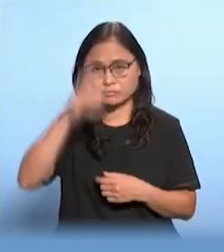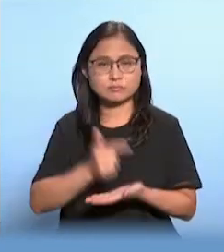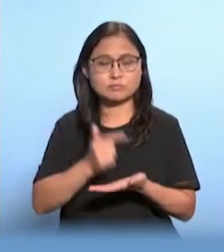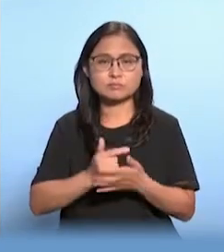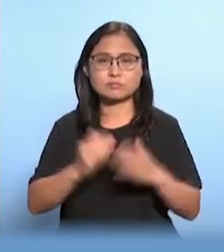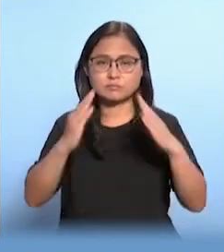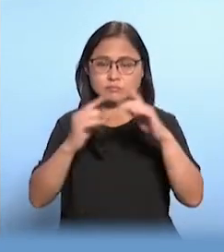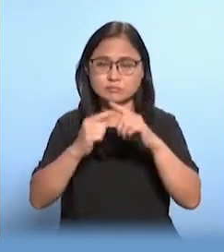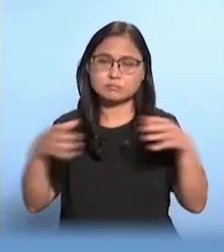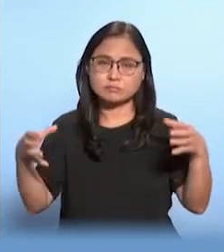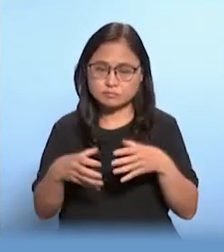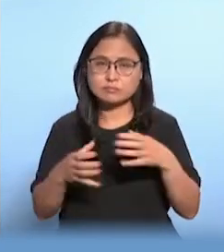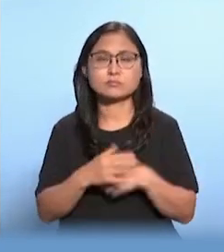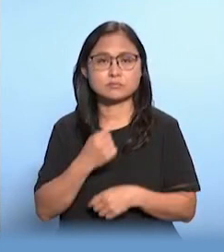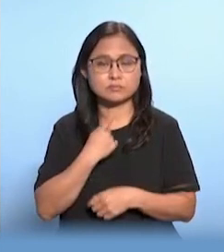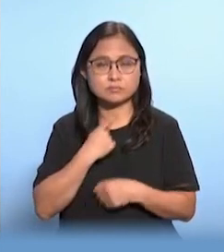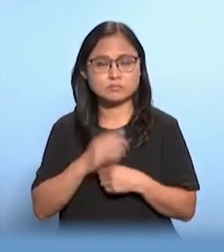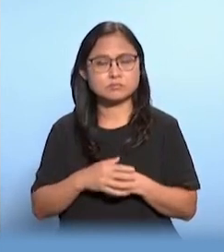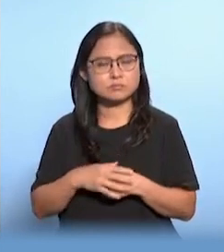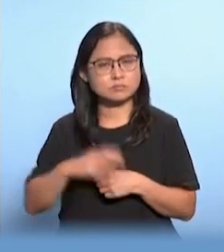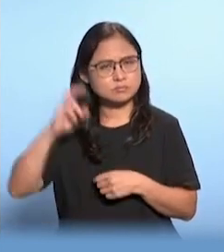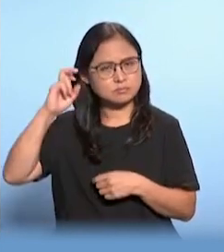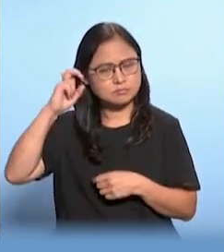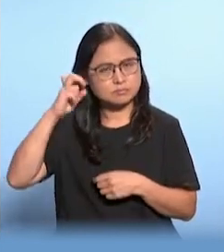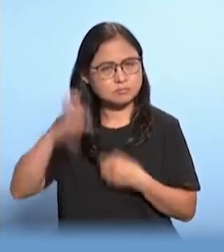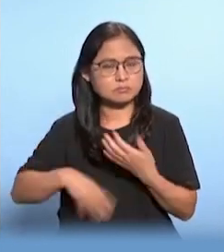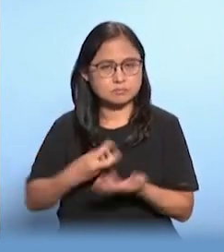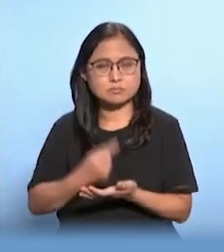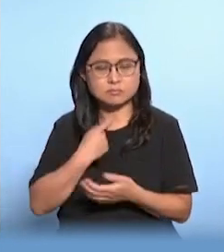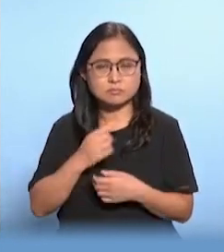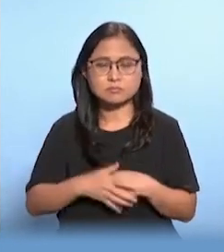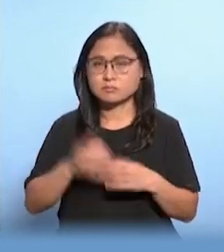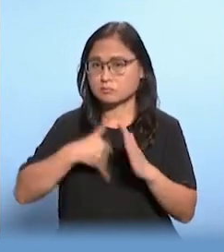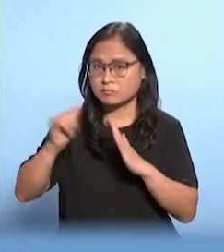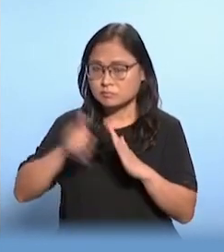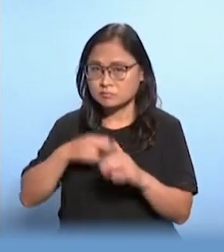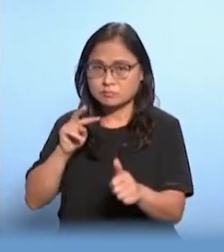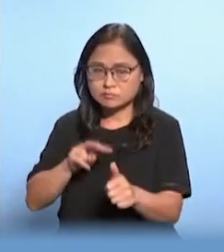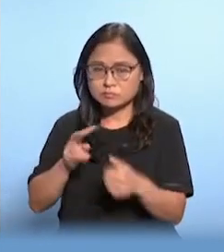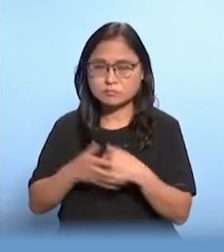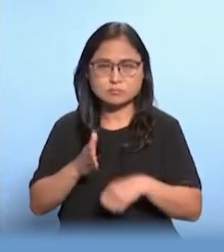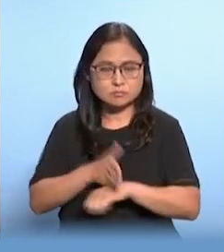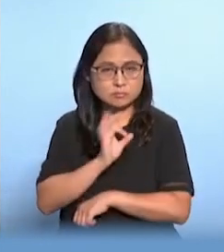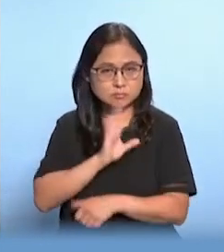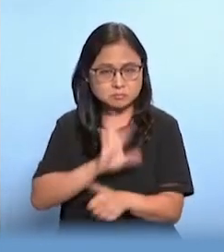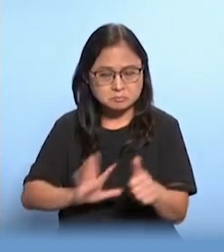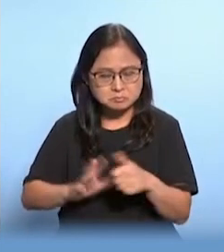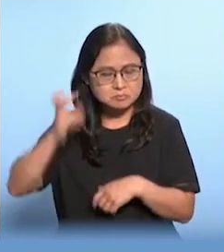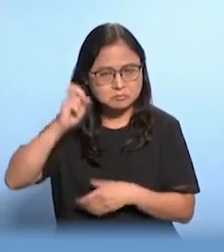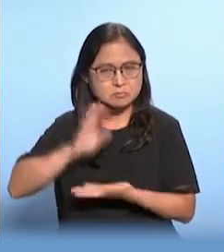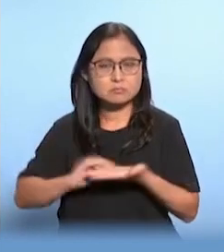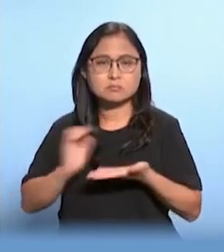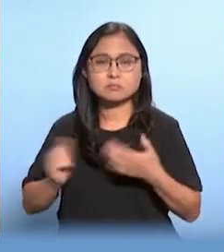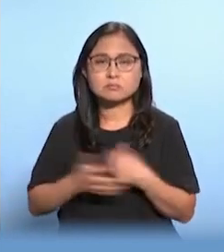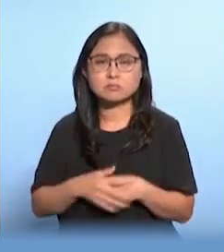庭團聚的需要，但同時都要小心考慮建議對出入境管制和社會所產生的影響。若果以照顧